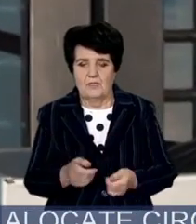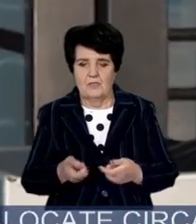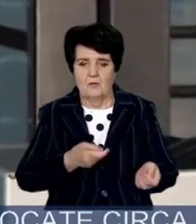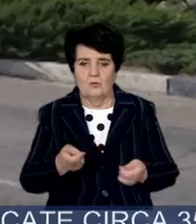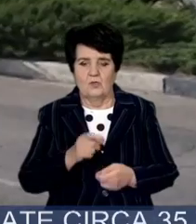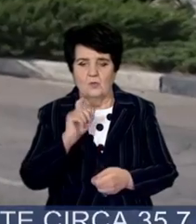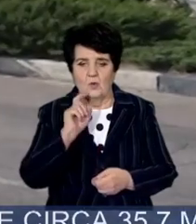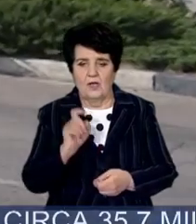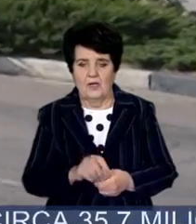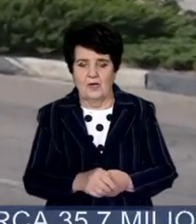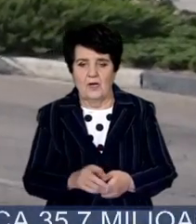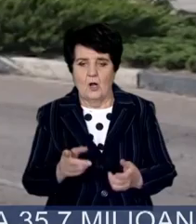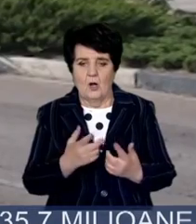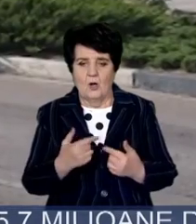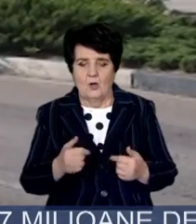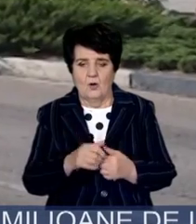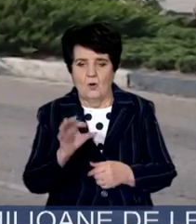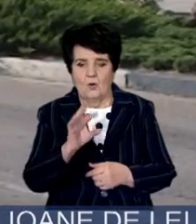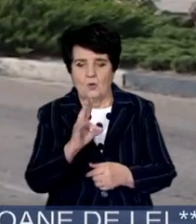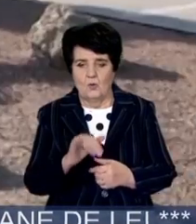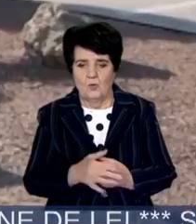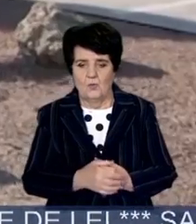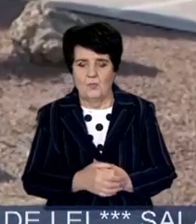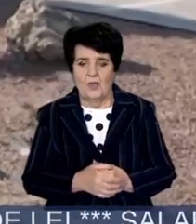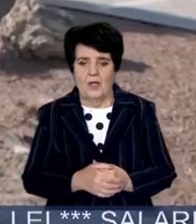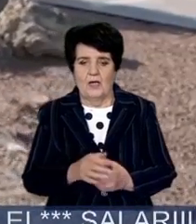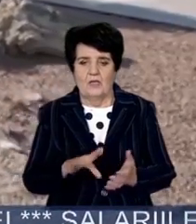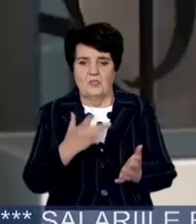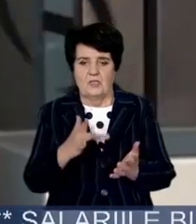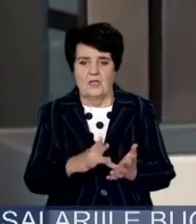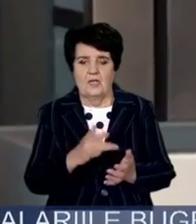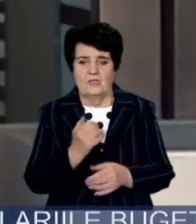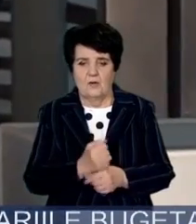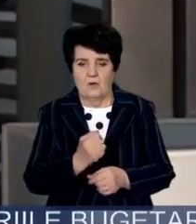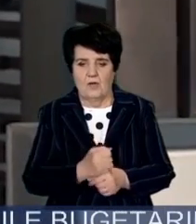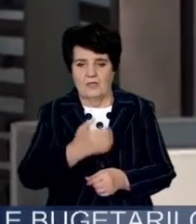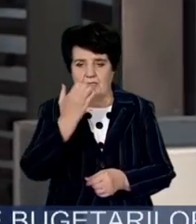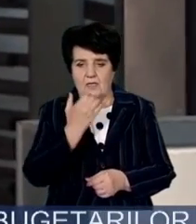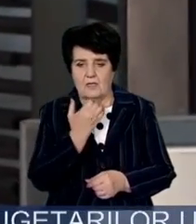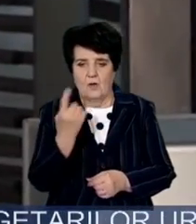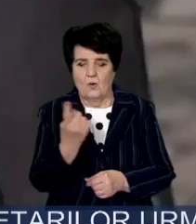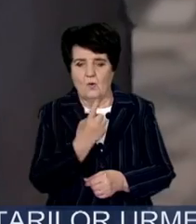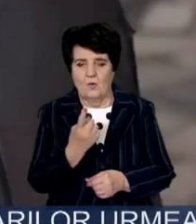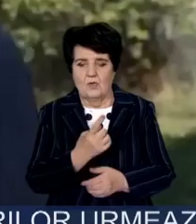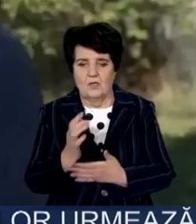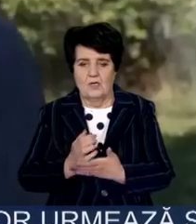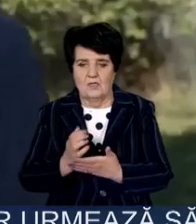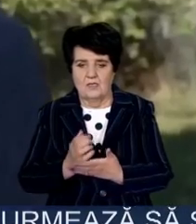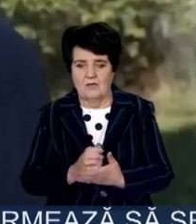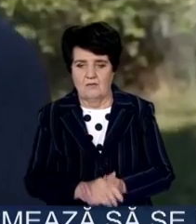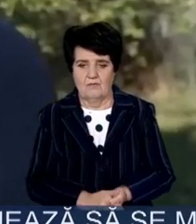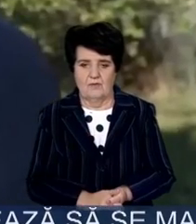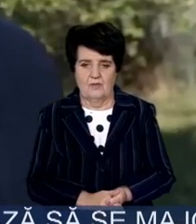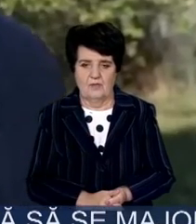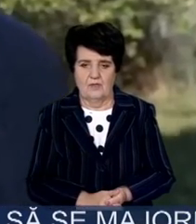autoritățile ucrainene, organismului ONU. Totuși, centrala continuă să funcționeze datorită unei linii de rezervă. Bombă